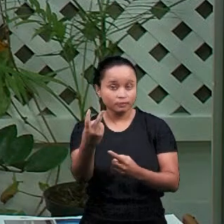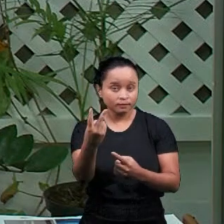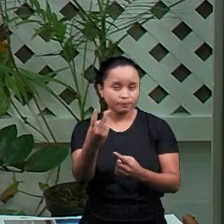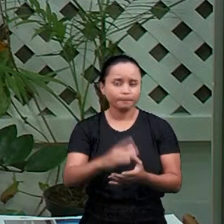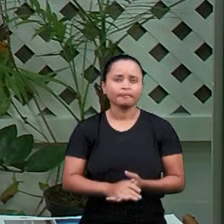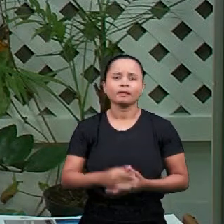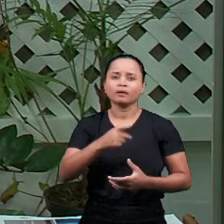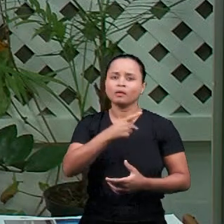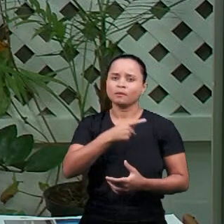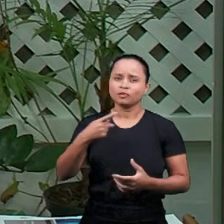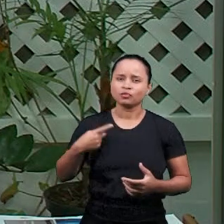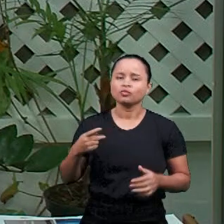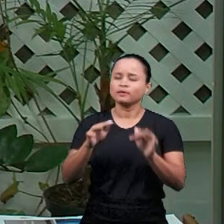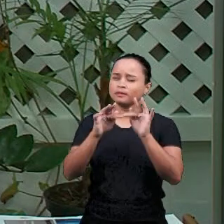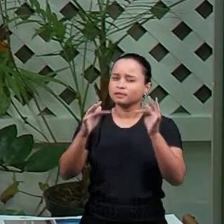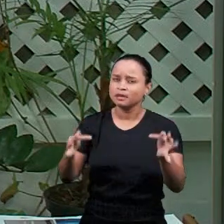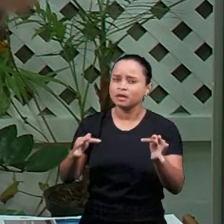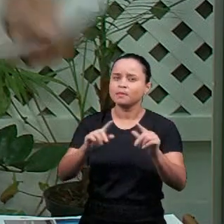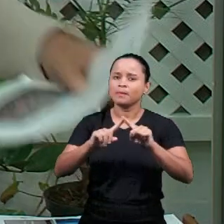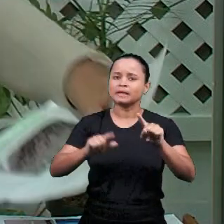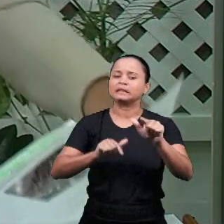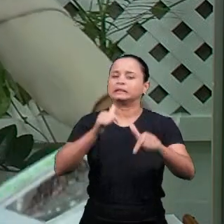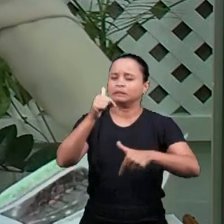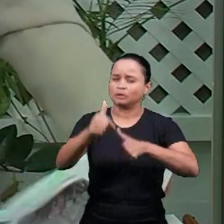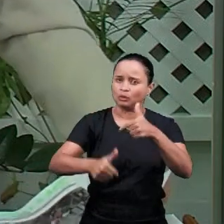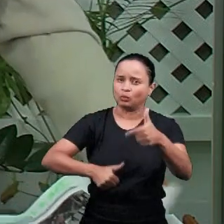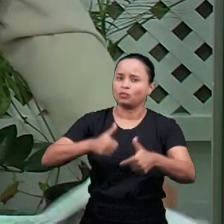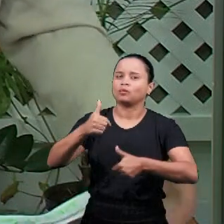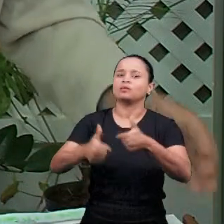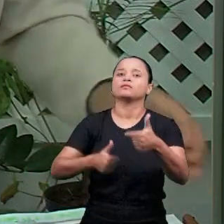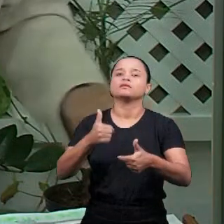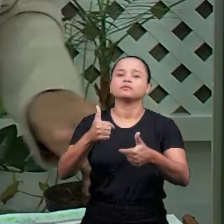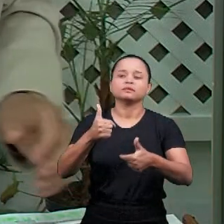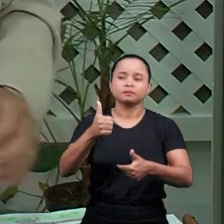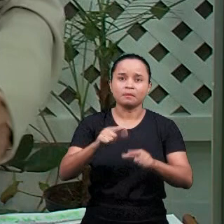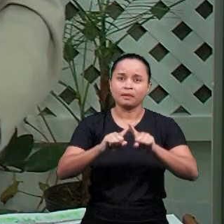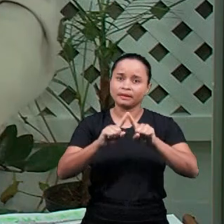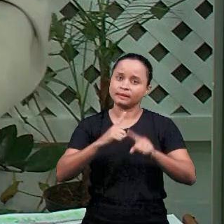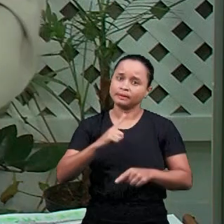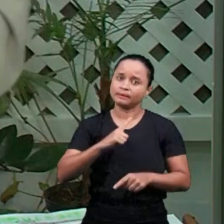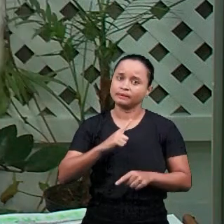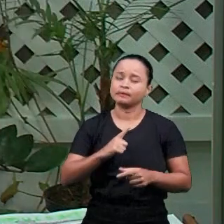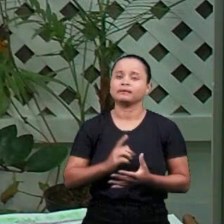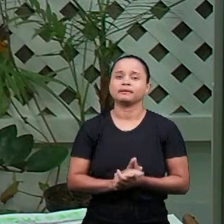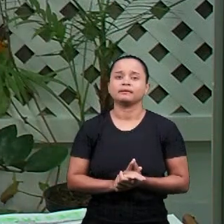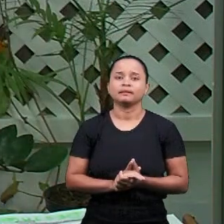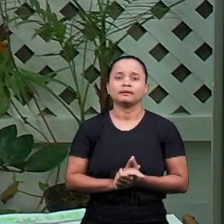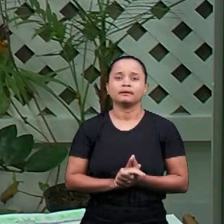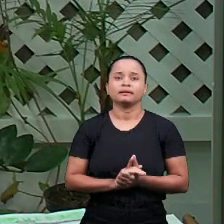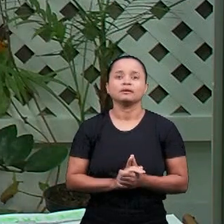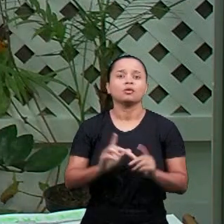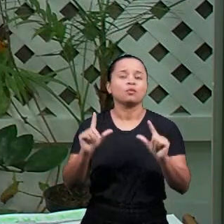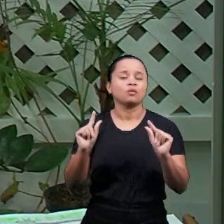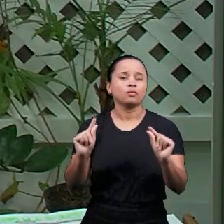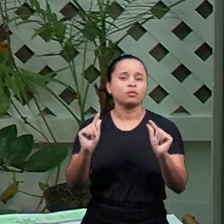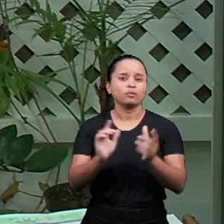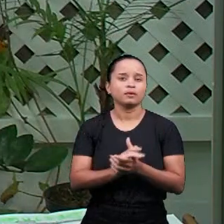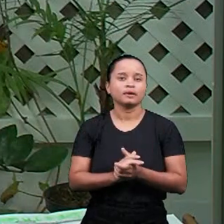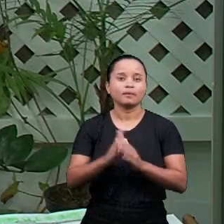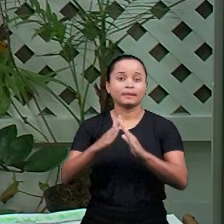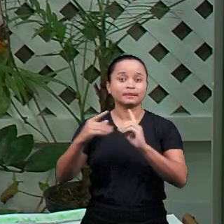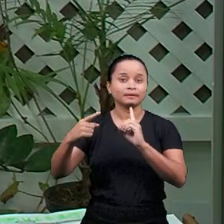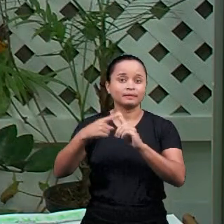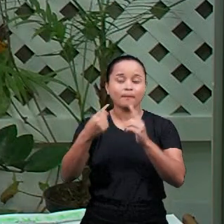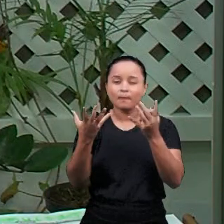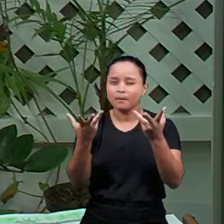mais qui travaille beaucoup, euh, un grand travailleur, qui a une grande église là-bas. Pour avoir une idée,